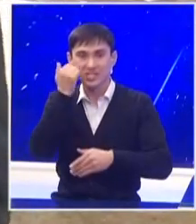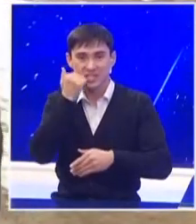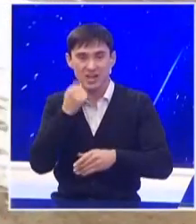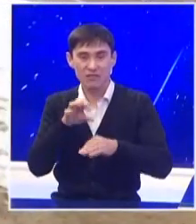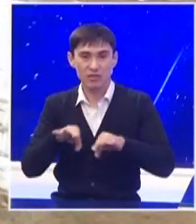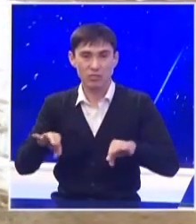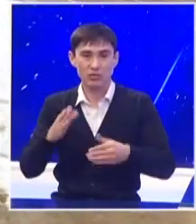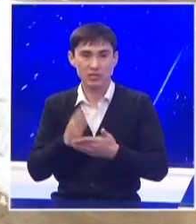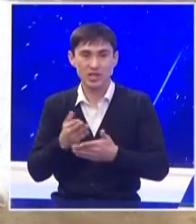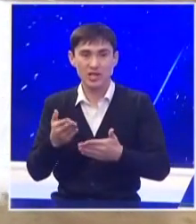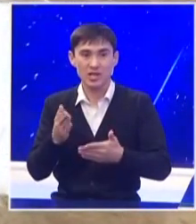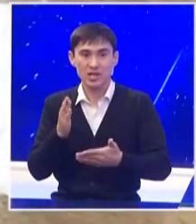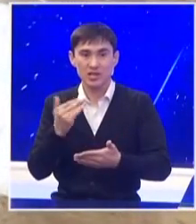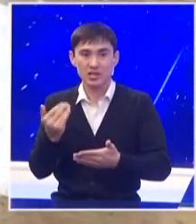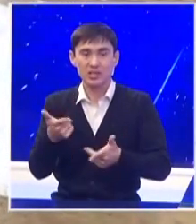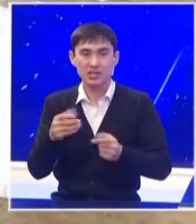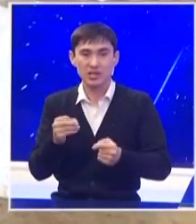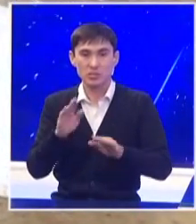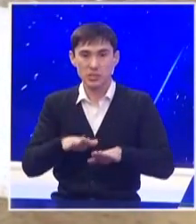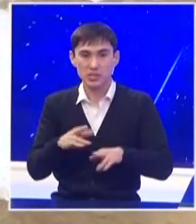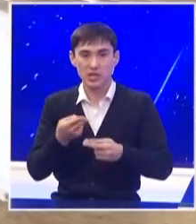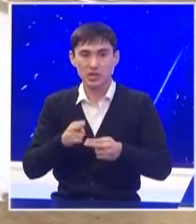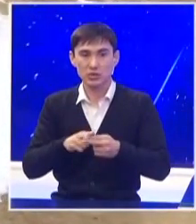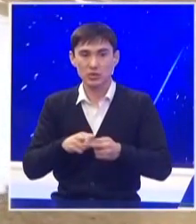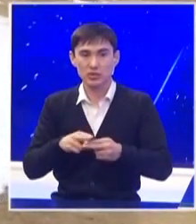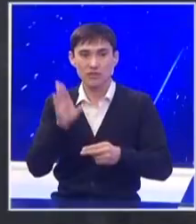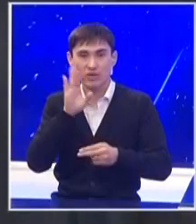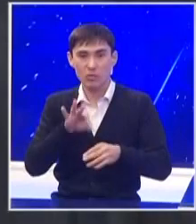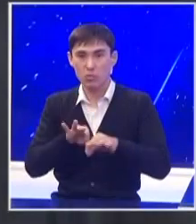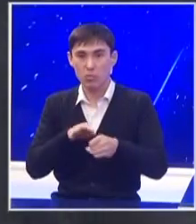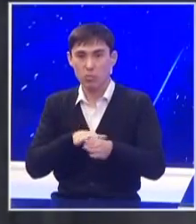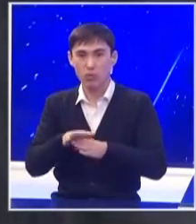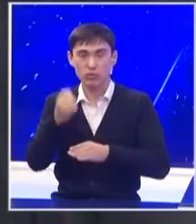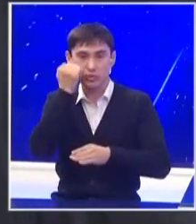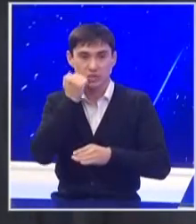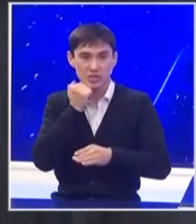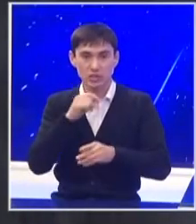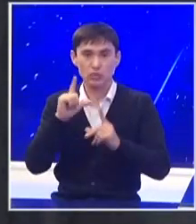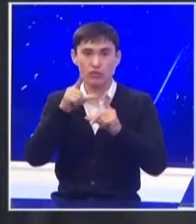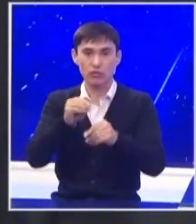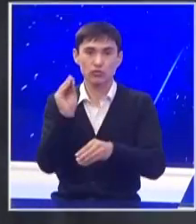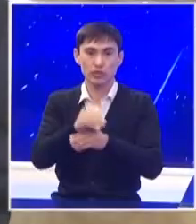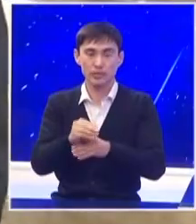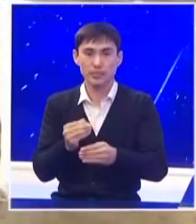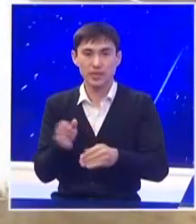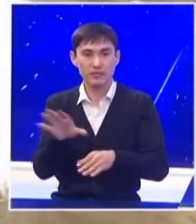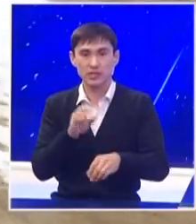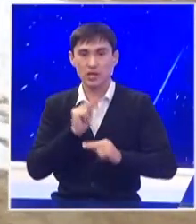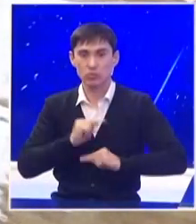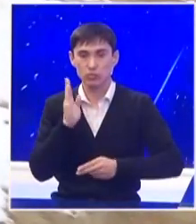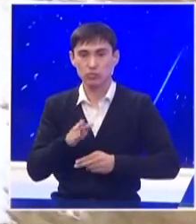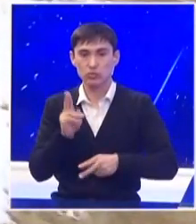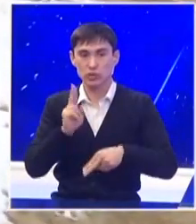где либо у нас есть такие места, где водопровод полностью изношен, и туда мы включаем. Все работы будут